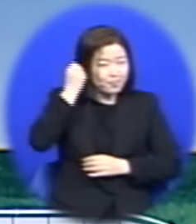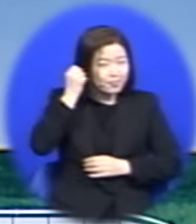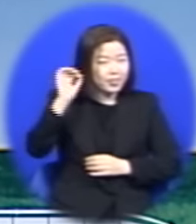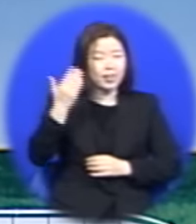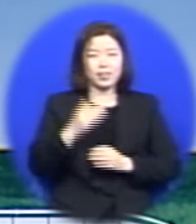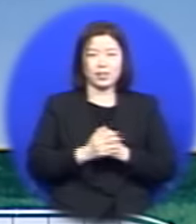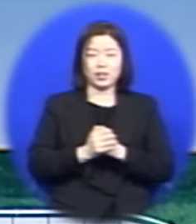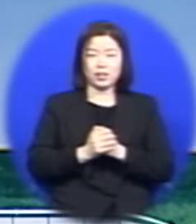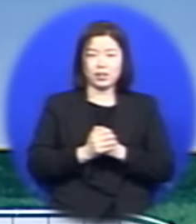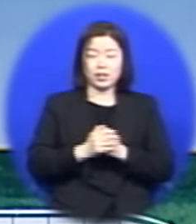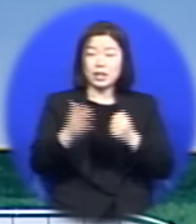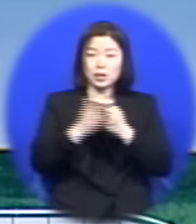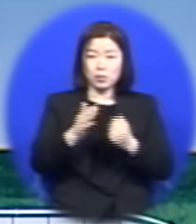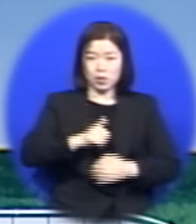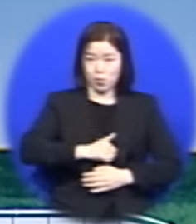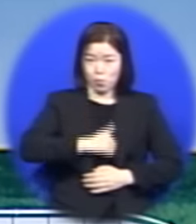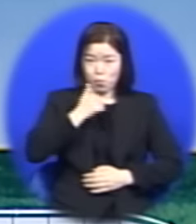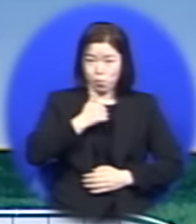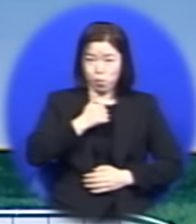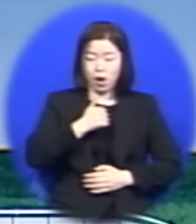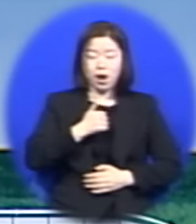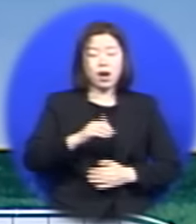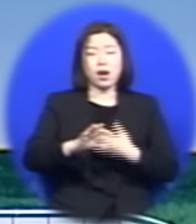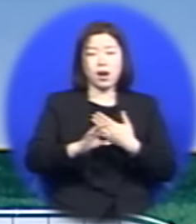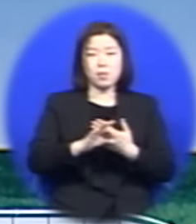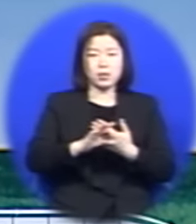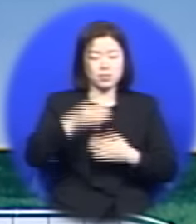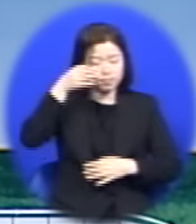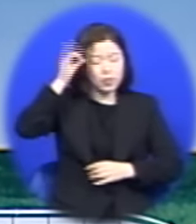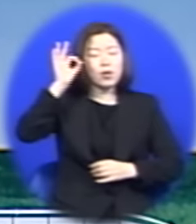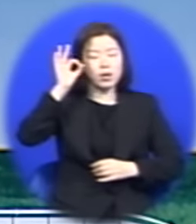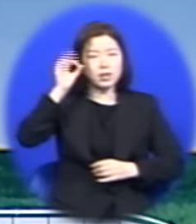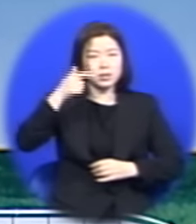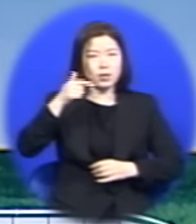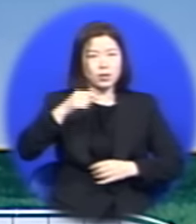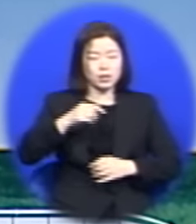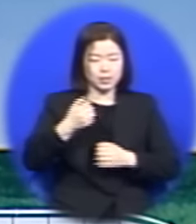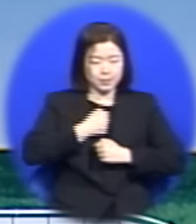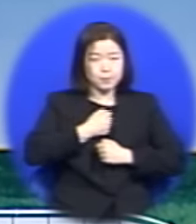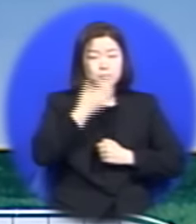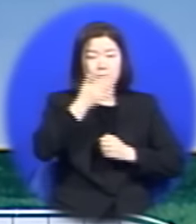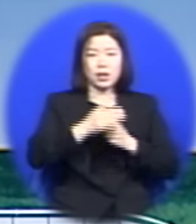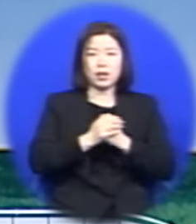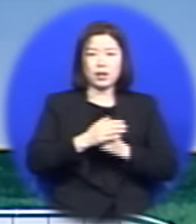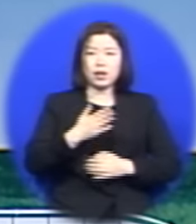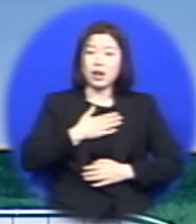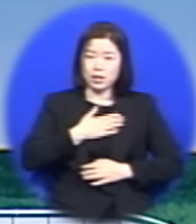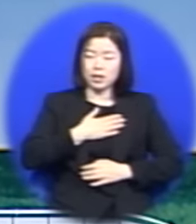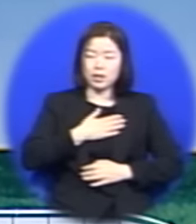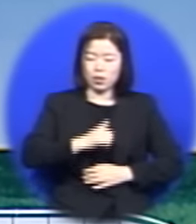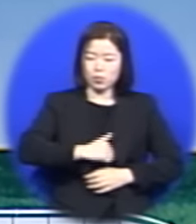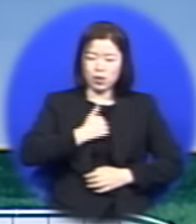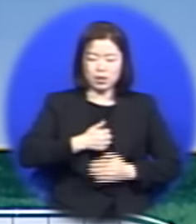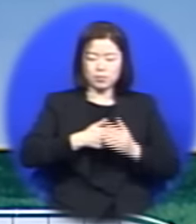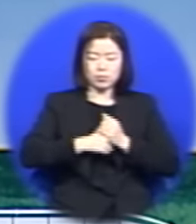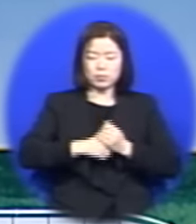화가 나면 이 말씀이 생각이 나서 지켜줘요. 아, 내가 이 화를 품지 말아야 된다.